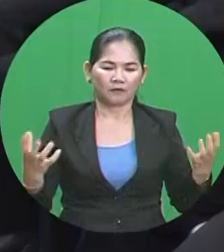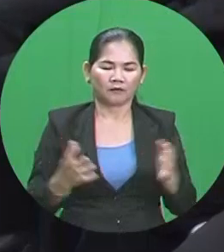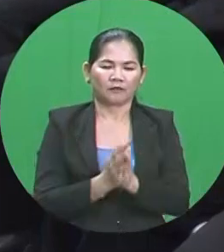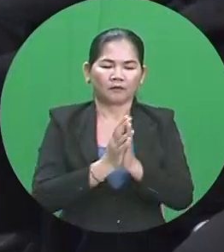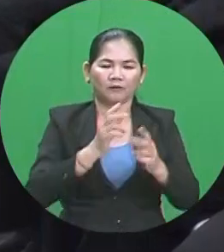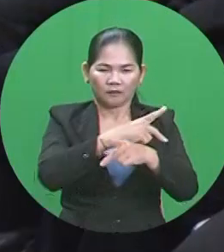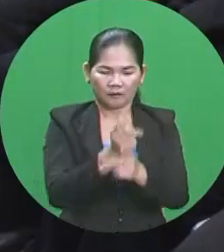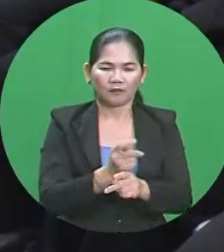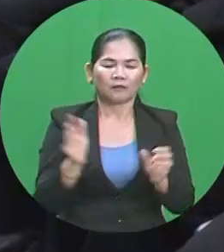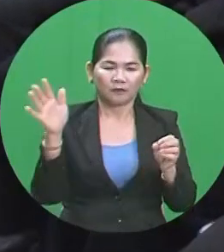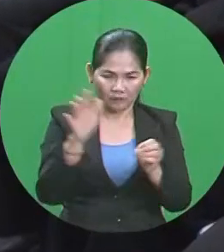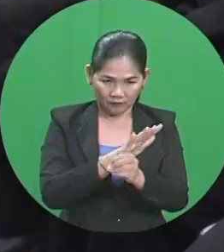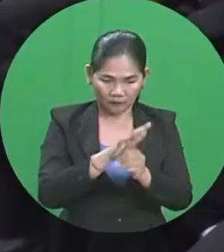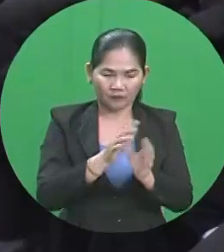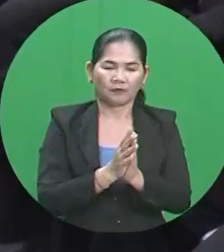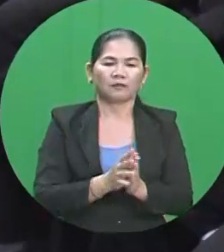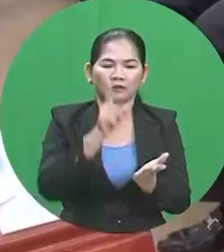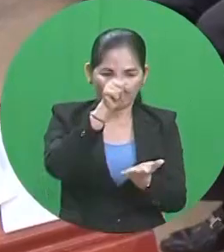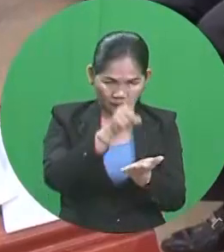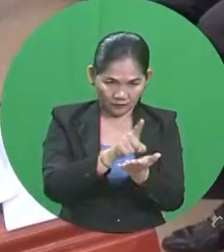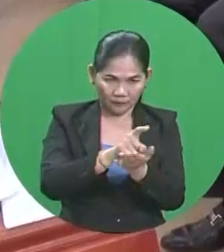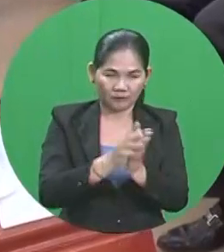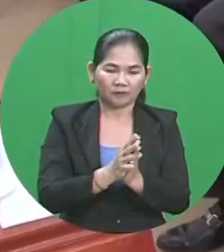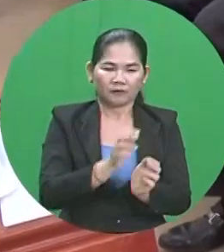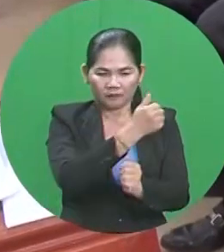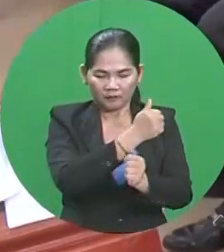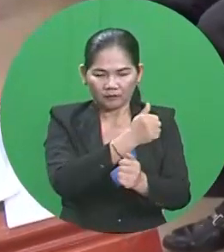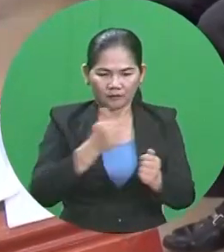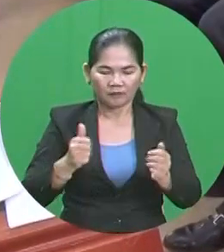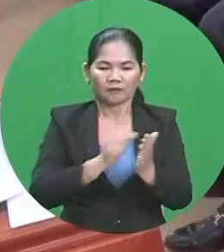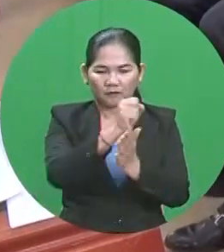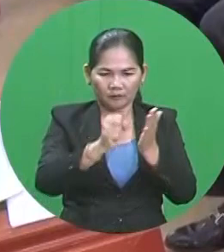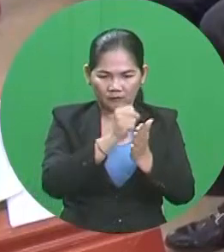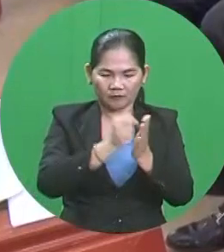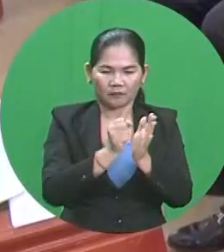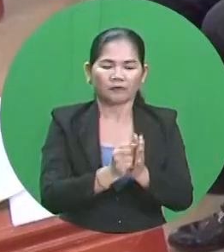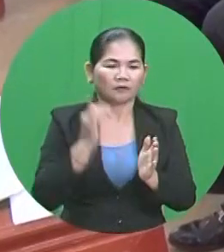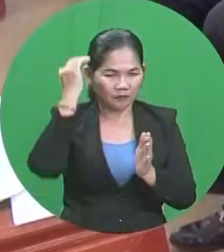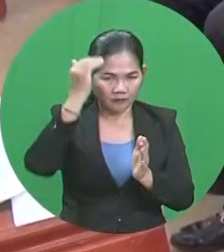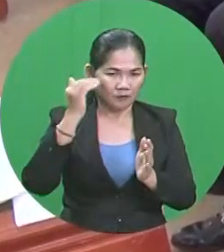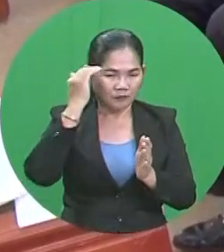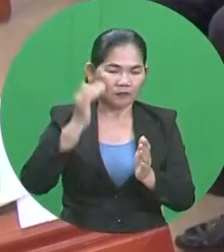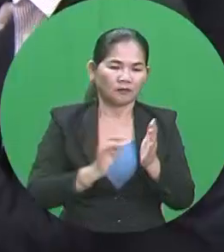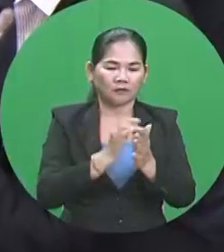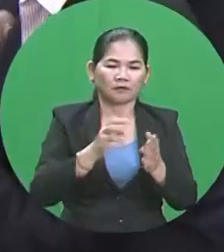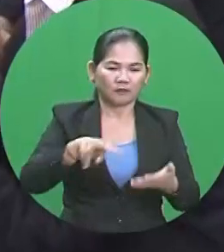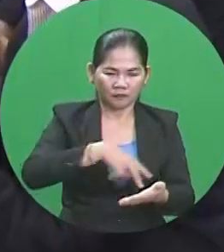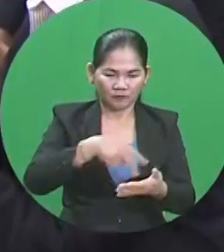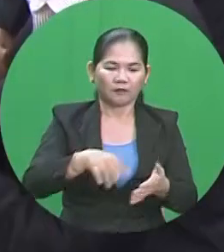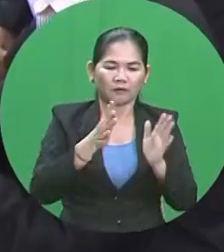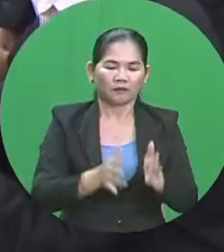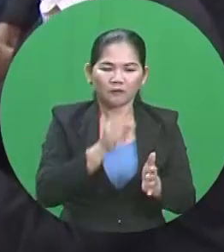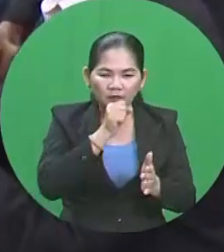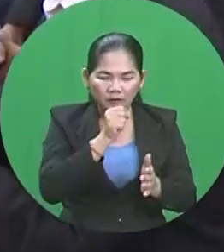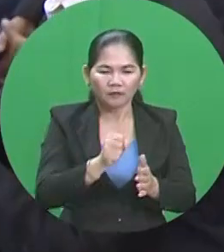រាប់ផលិតគ្រប់គ្រាន់ក៏ដោយអ្វីដែលសំខាន់នោះគឺតួសម្ដែងដូច្នេះឯកឧត្តមសង្ឃឹមថាបងប្អូនសិល្បករជើងចាស់